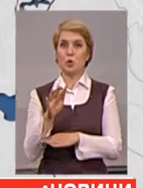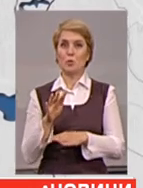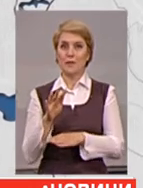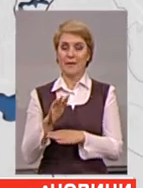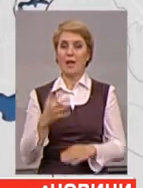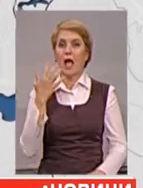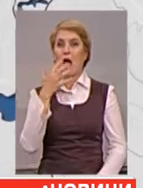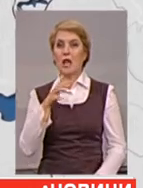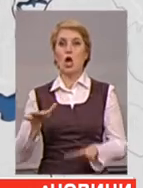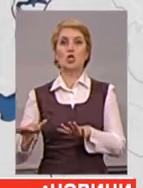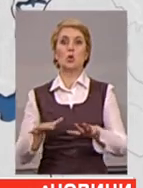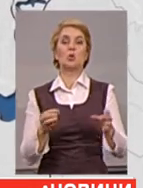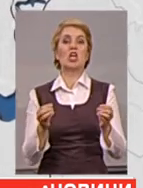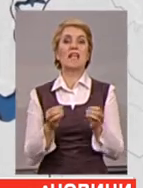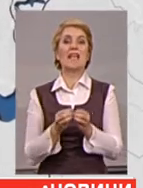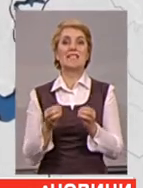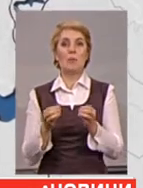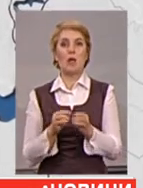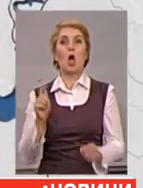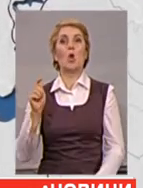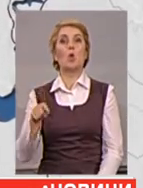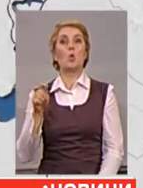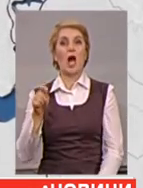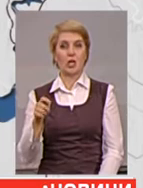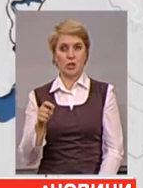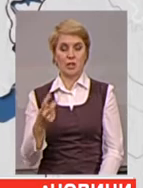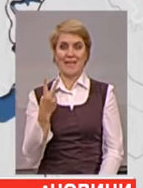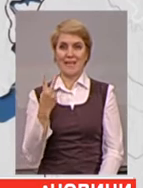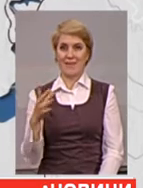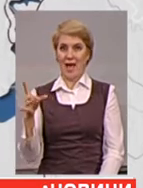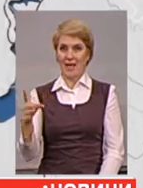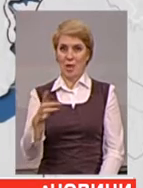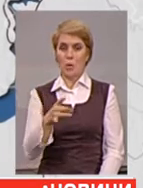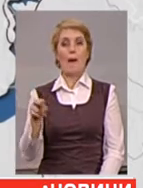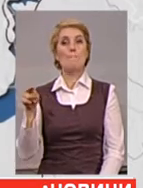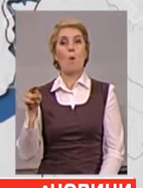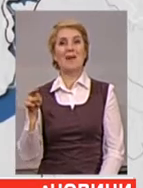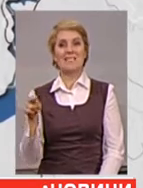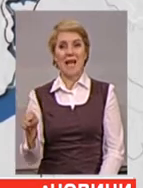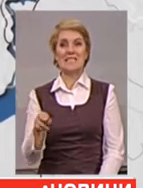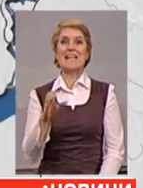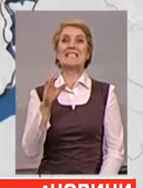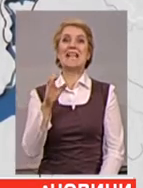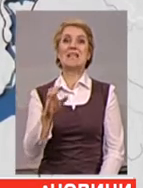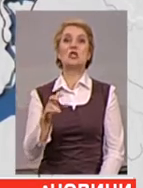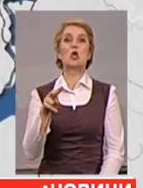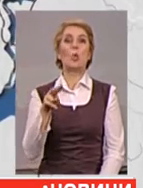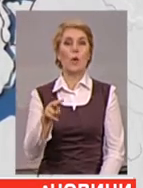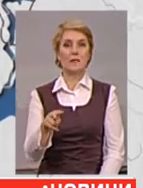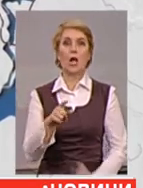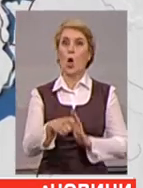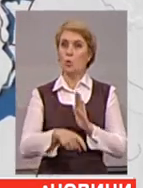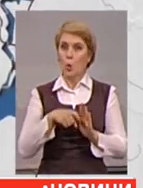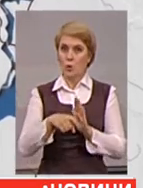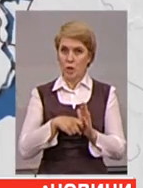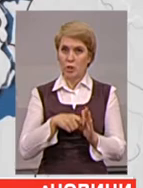Гарячі точки незмінні. На Луганщині противник, як і раніше, зосереджений на двох районах – Попаснянському і Станично-Луганському. На Донеччині обстрілює